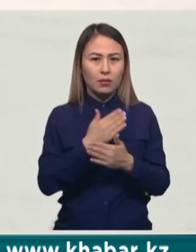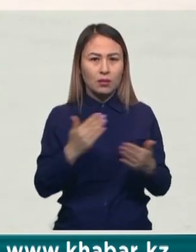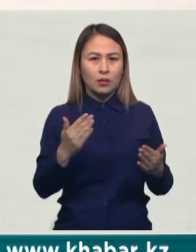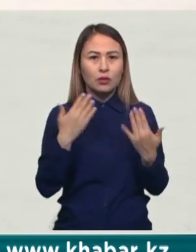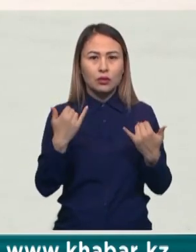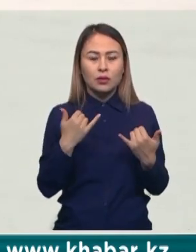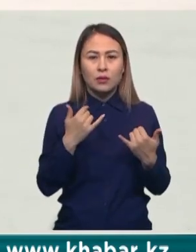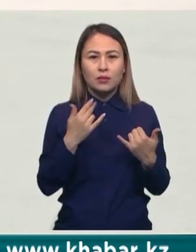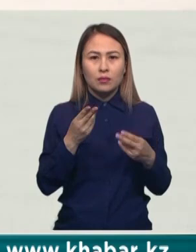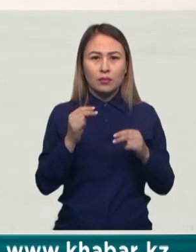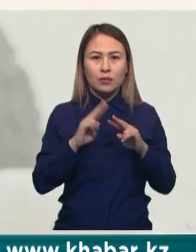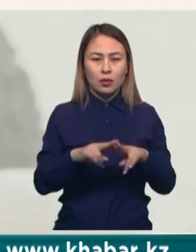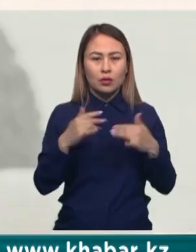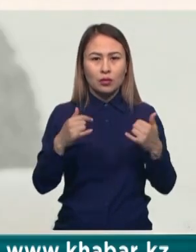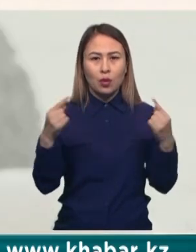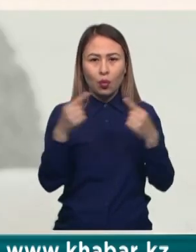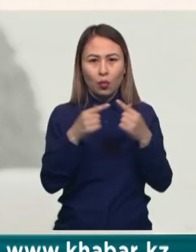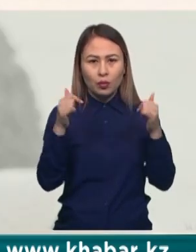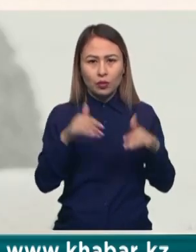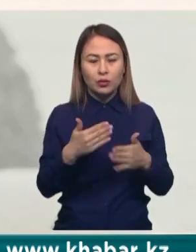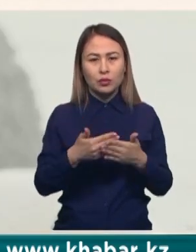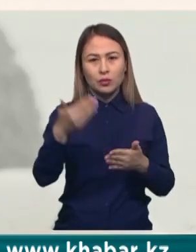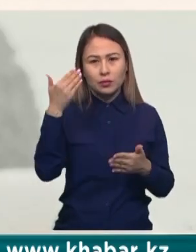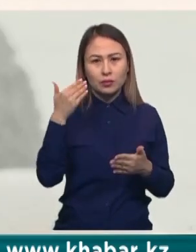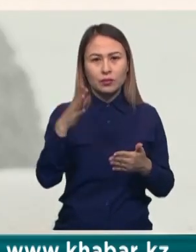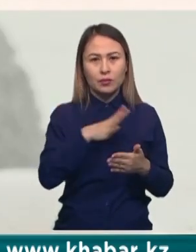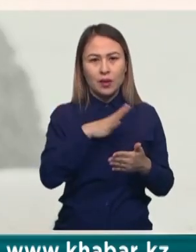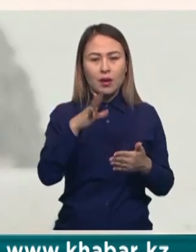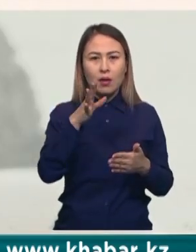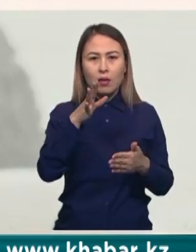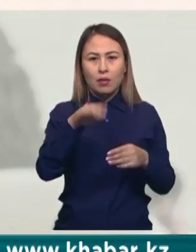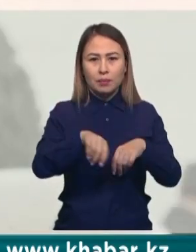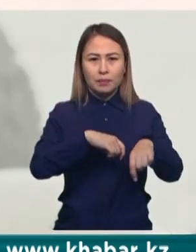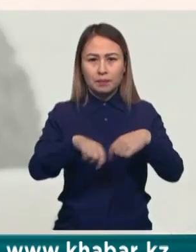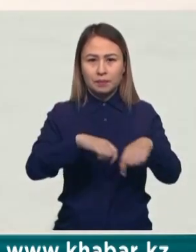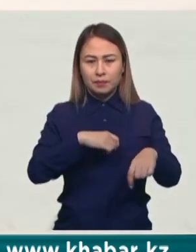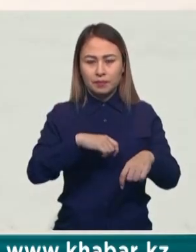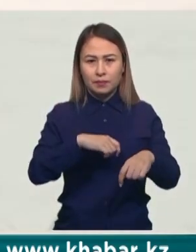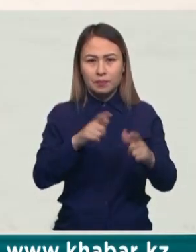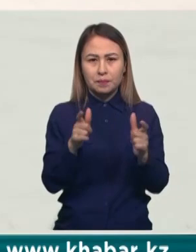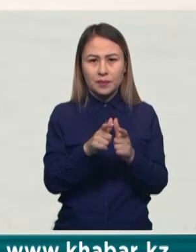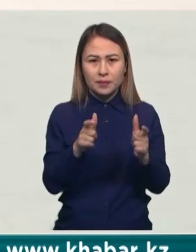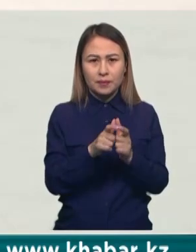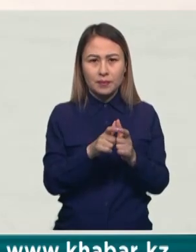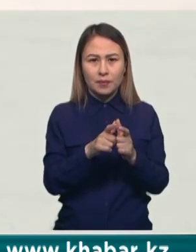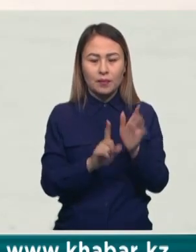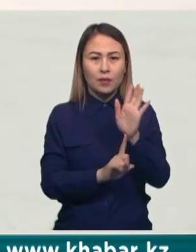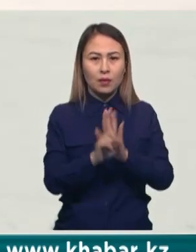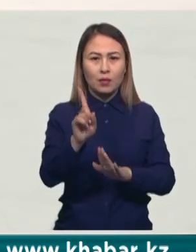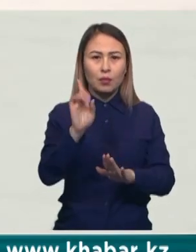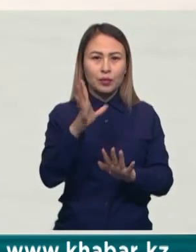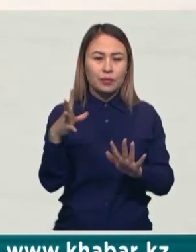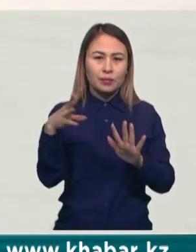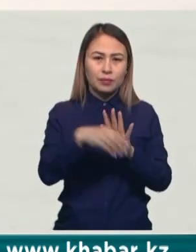Оған қазір субсидия қарастырылды. Оның алдымен бізге жаңа электронды билеттер өндейді. Сонымен жүру басталады, соны